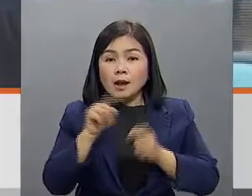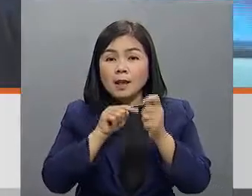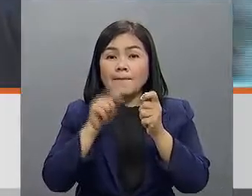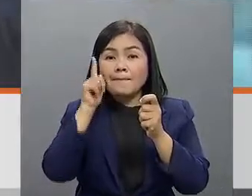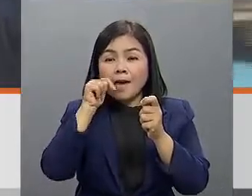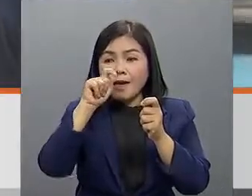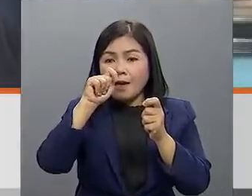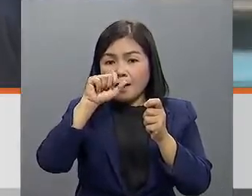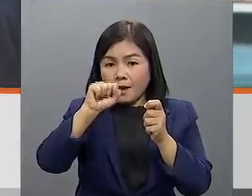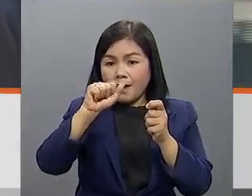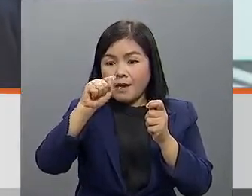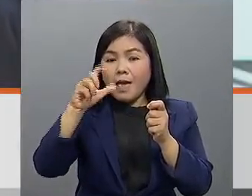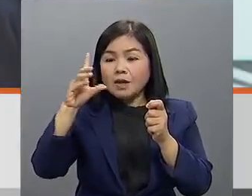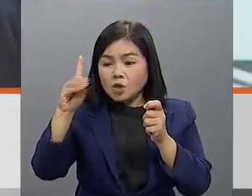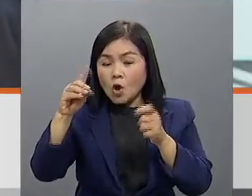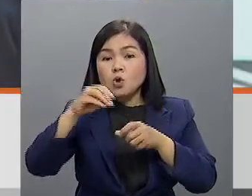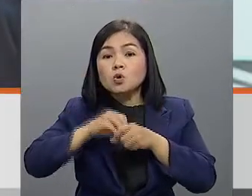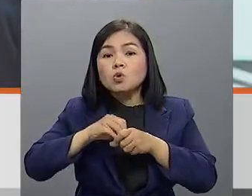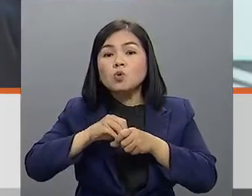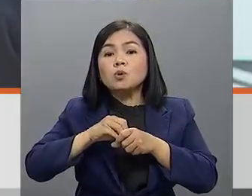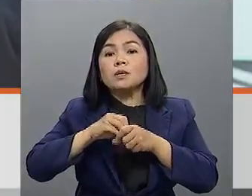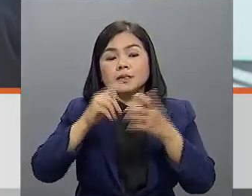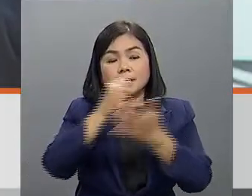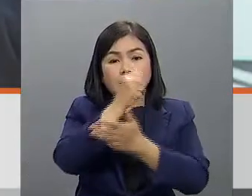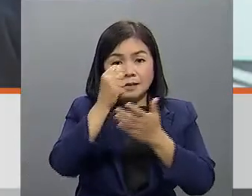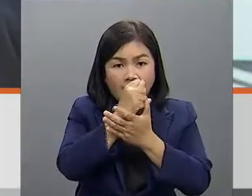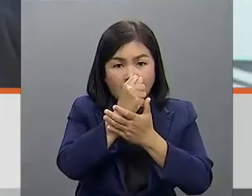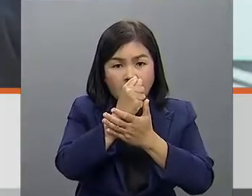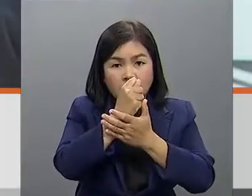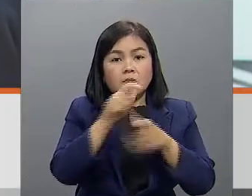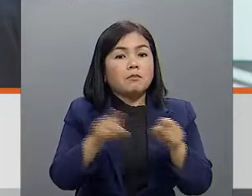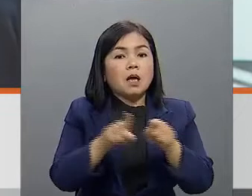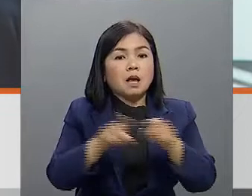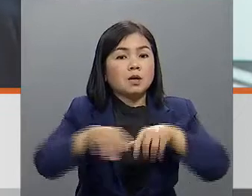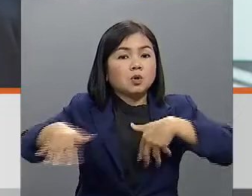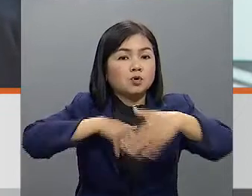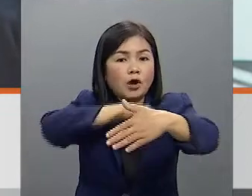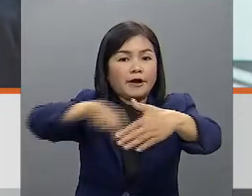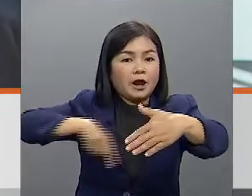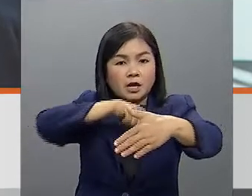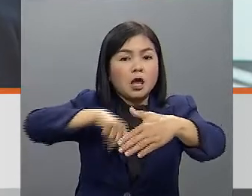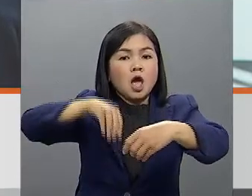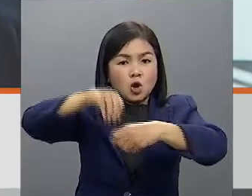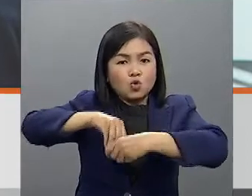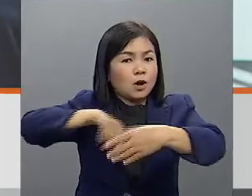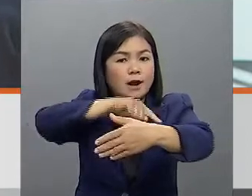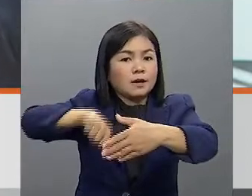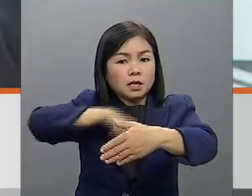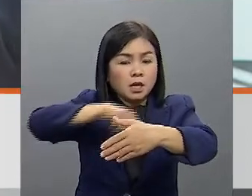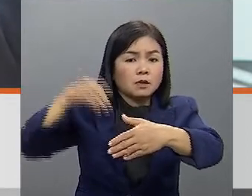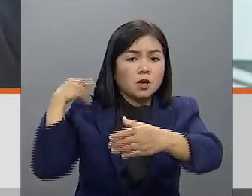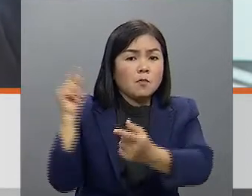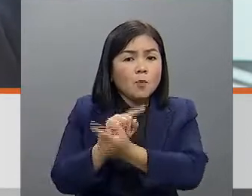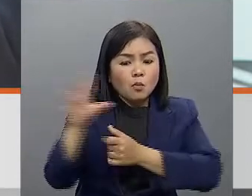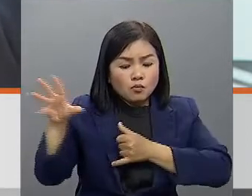ยังคงล็อกดาวน์อยู่นะครับซึ่งผลการตรวจก่อนหน้านี้นะครับคนในชุมชนเองผลออกมาว่ามีผู้ติดเชื้อจำนวน2คนนะ